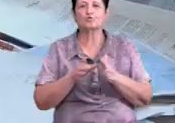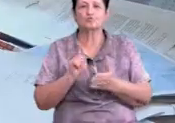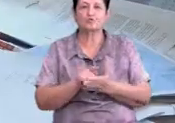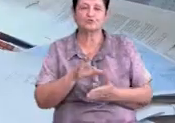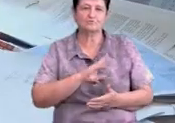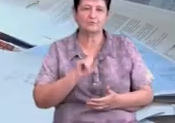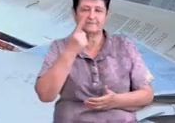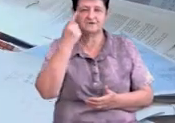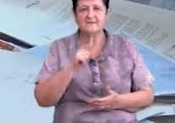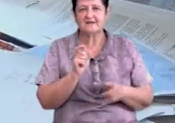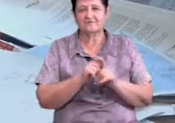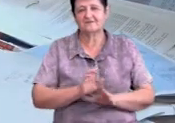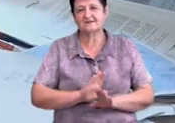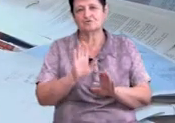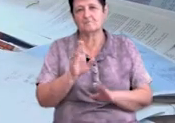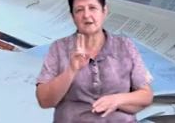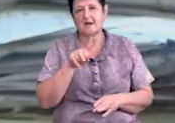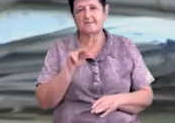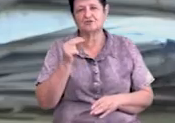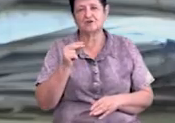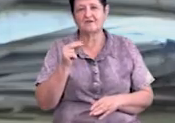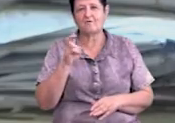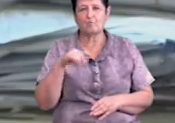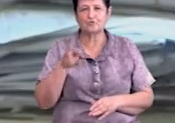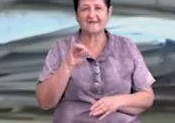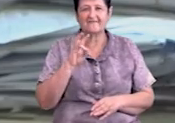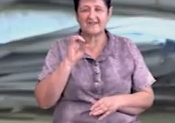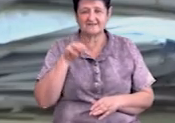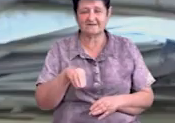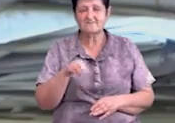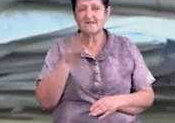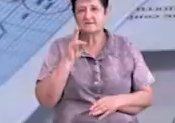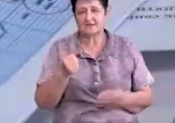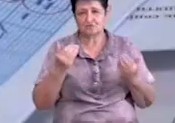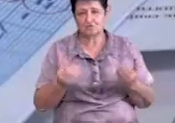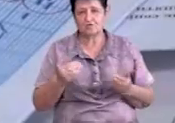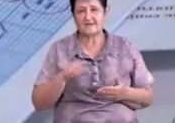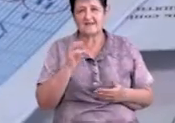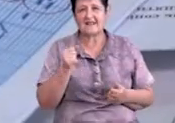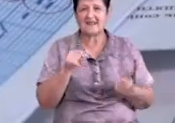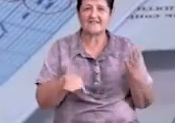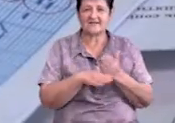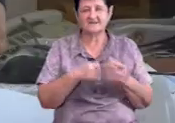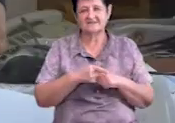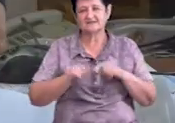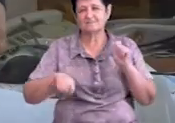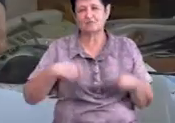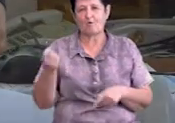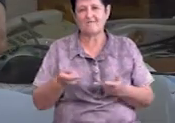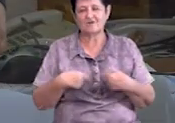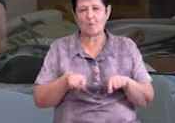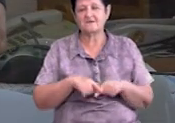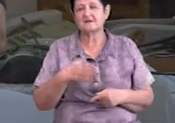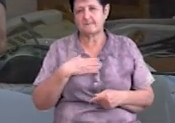першим. За словами заступника КП «Чернігівбудінвест» Олександра Сердюка, на сьогодні для інвестора це збитковий об'єкт. Ми